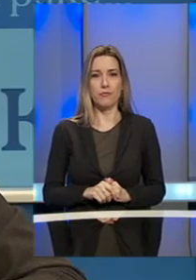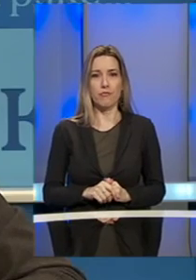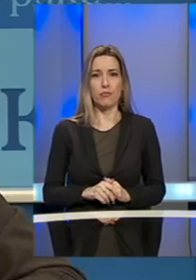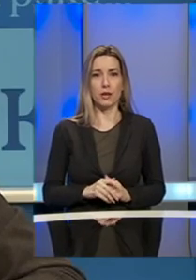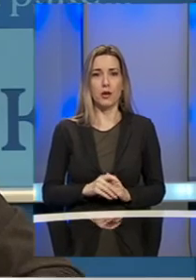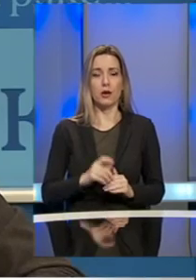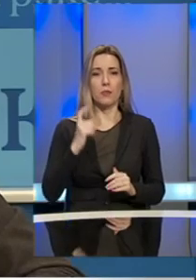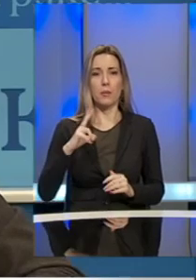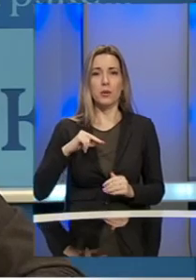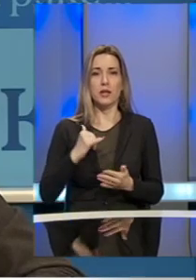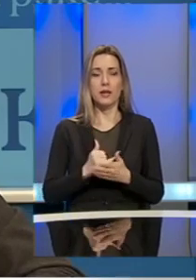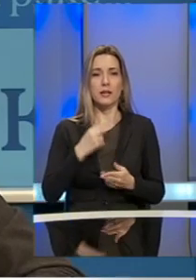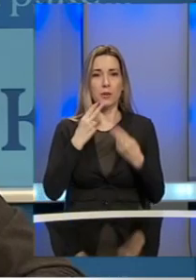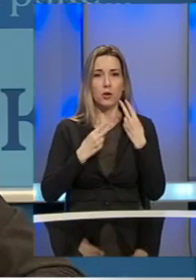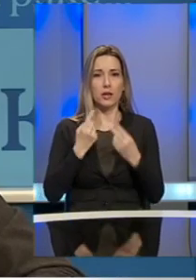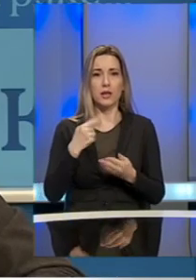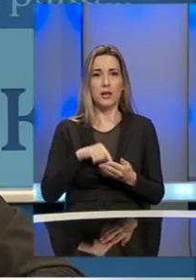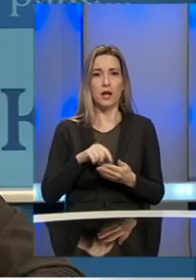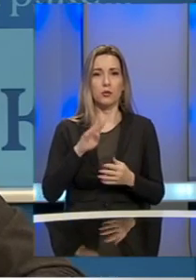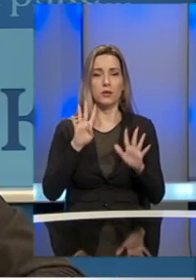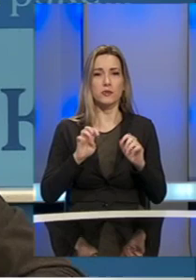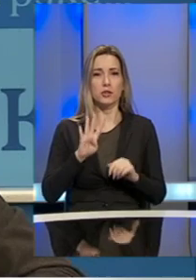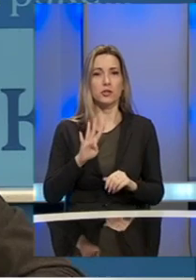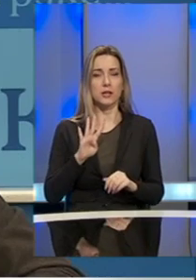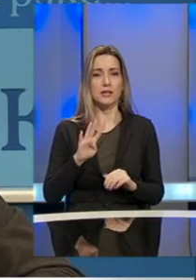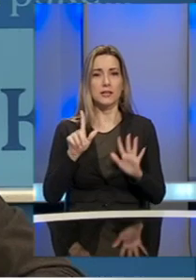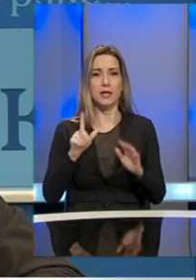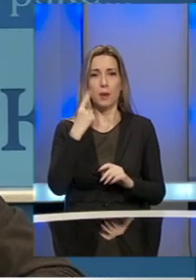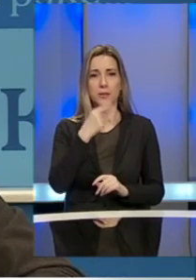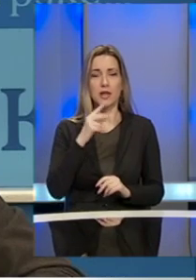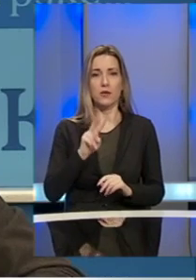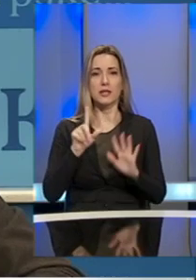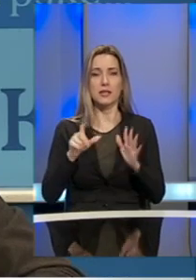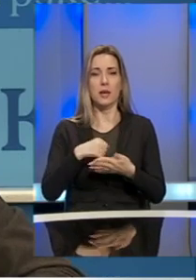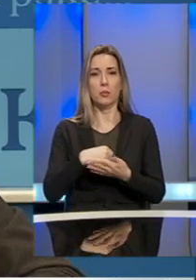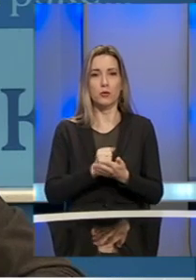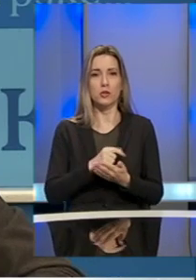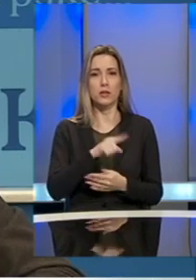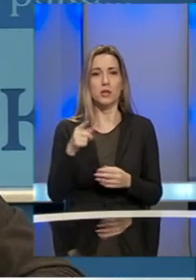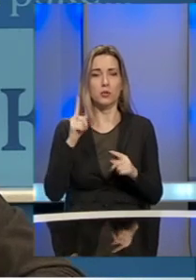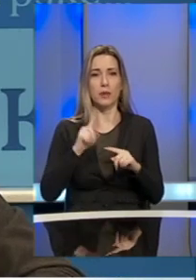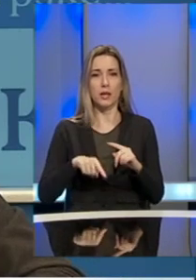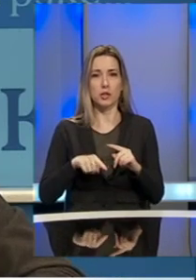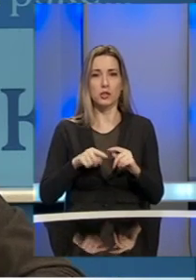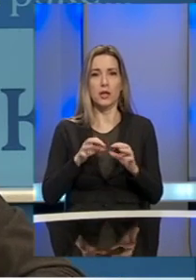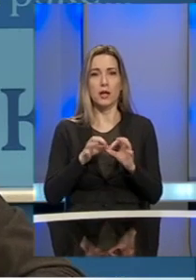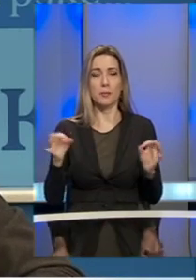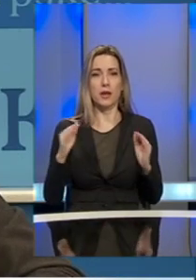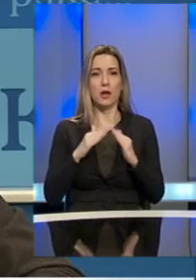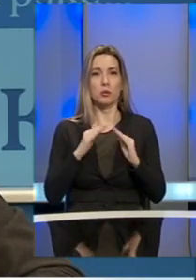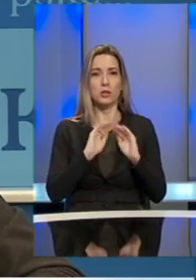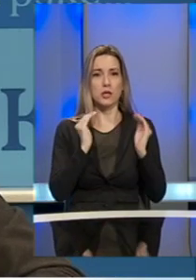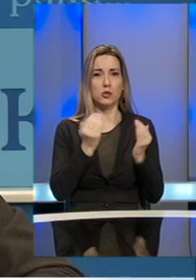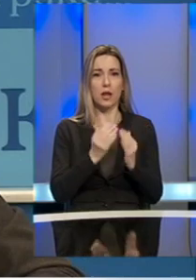Komunalna policija je danas prekontrolisala 1947 lica. Kod 27 lica je utvrđeno da su prekršili mjere kućne